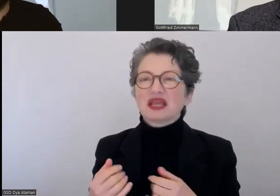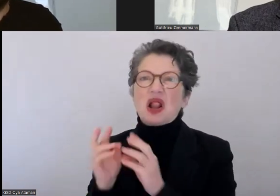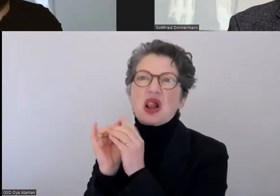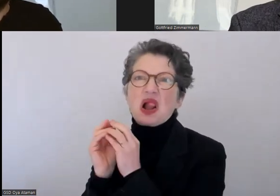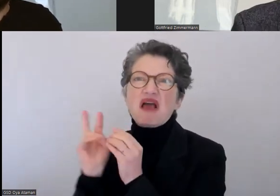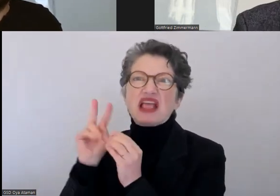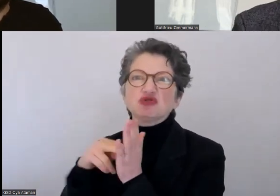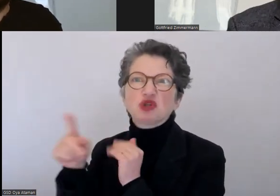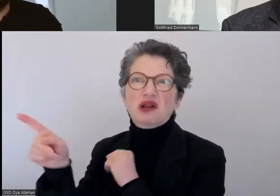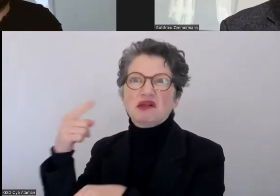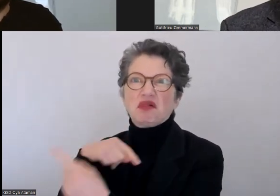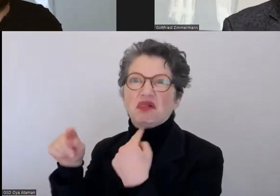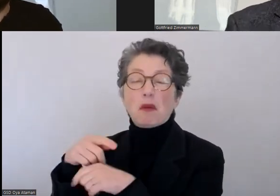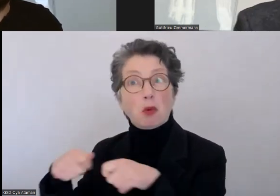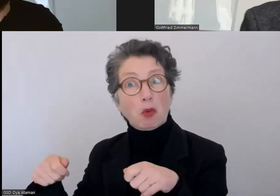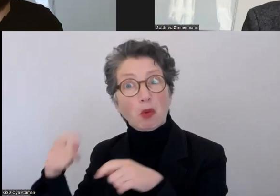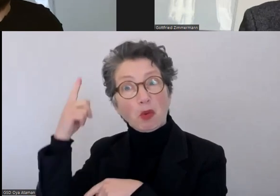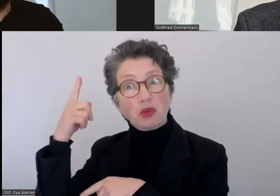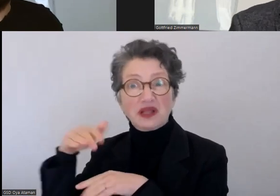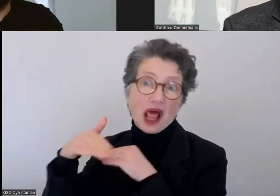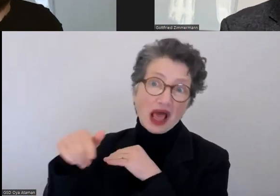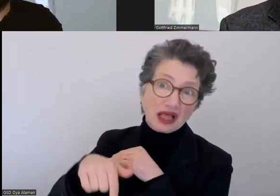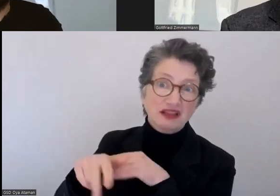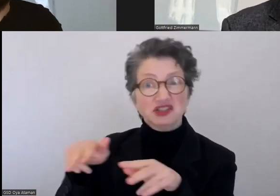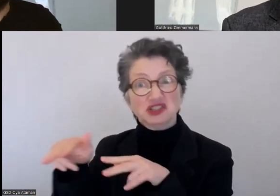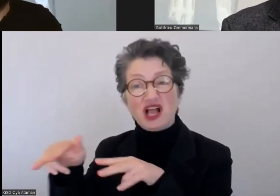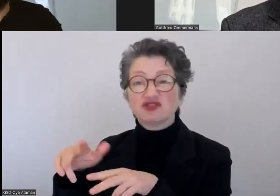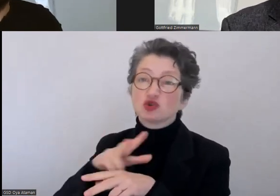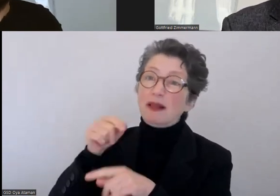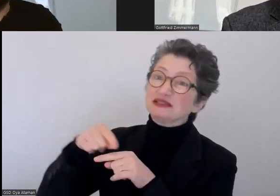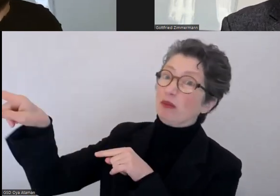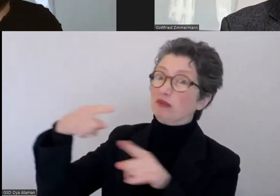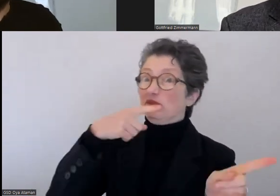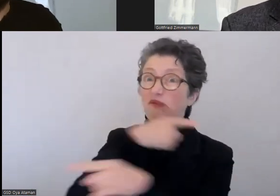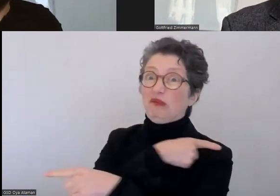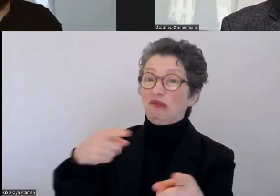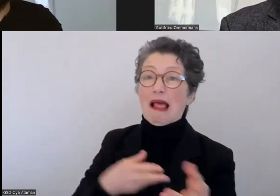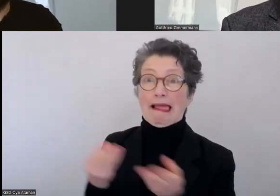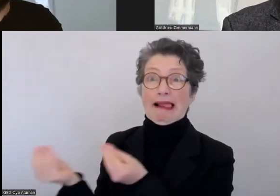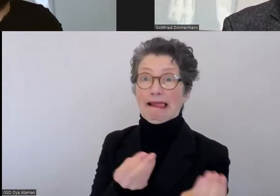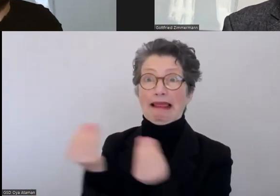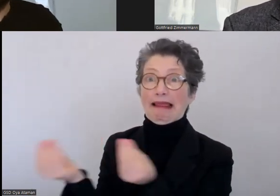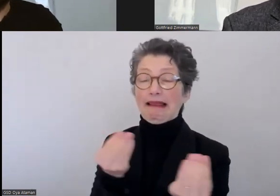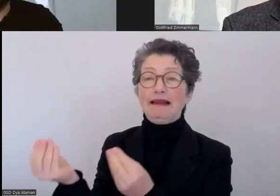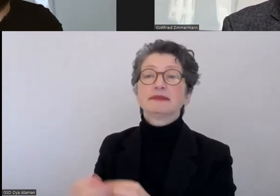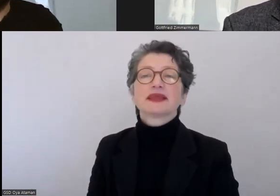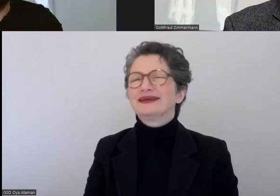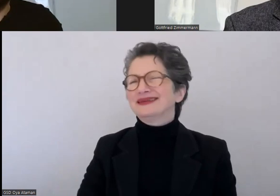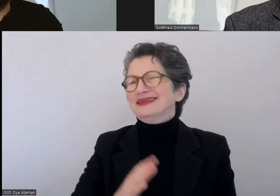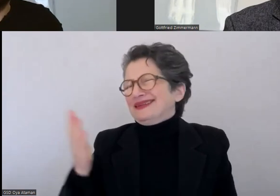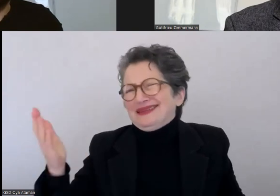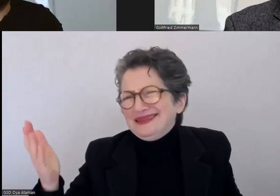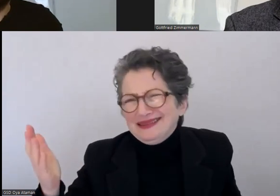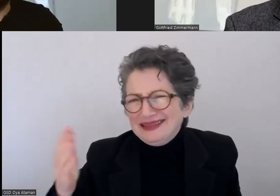zuständig ist. Bund oder Länder oder Wirtschafts- oder Sozialministerium. Und eigentlich ist es ja bekannt